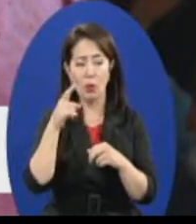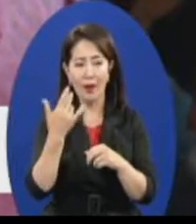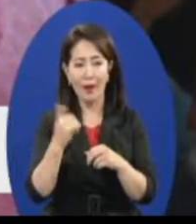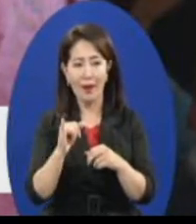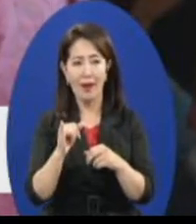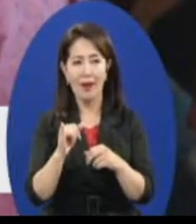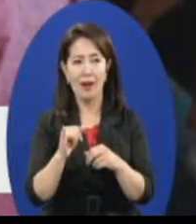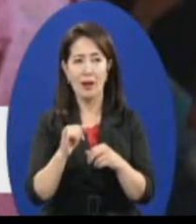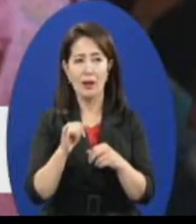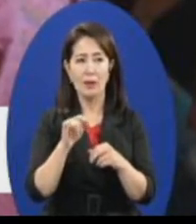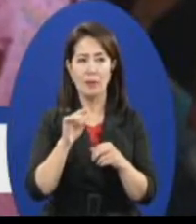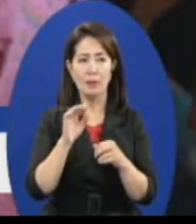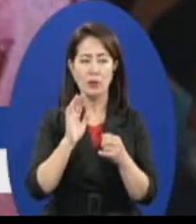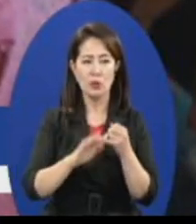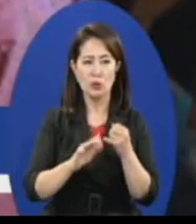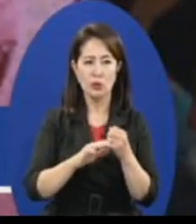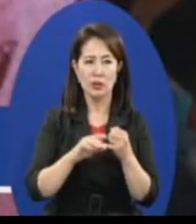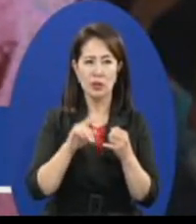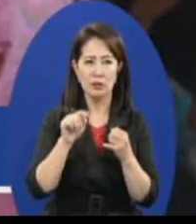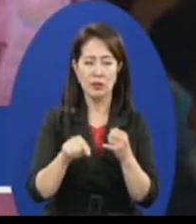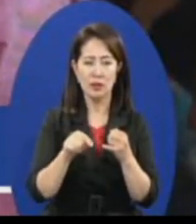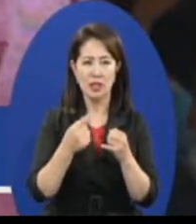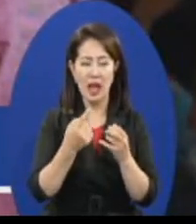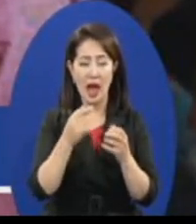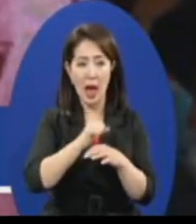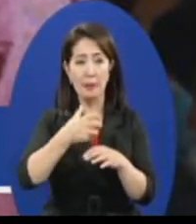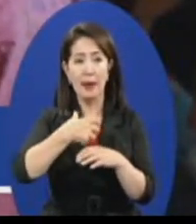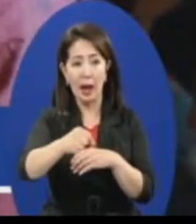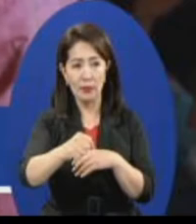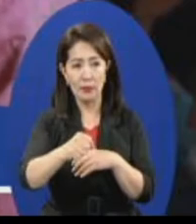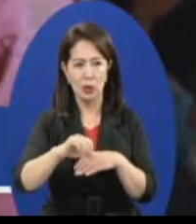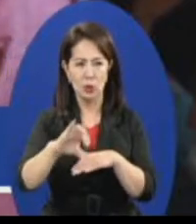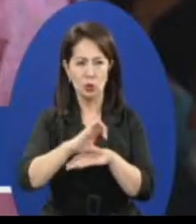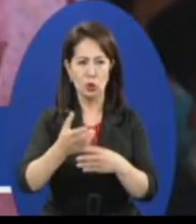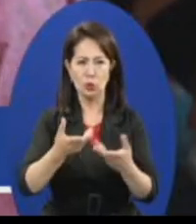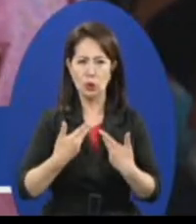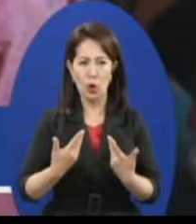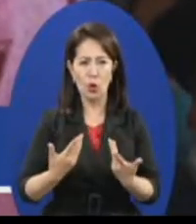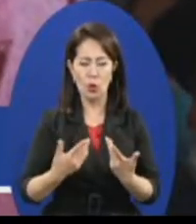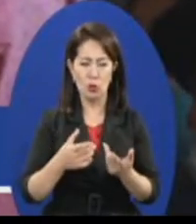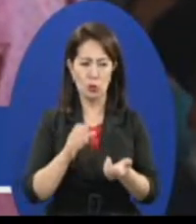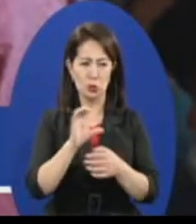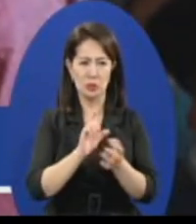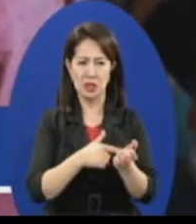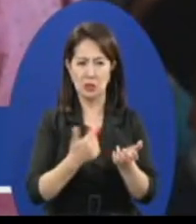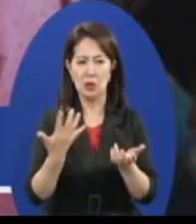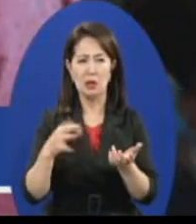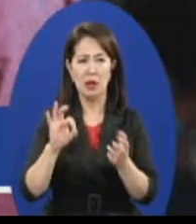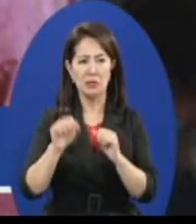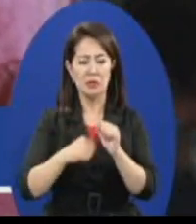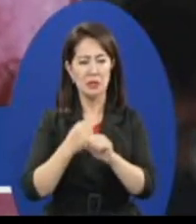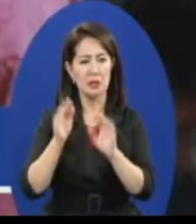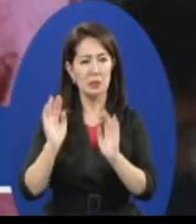бас сумын төсөө бүтгэл аймаг л авдаг. Тэгэхээр сумтай юу чиш бий юм?